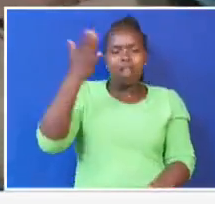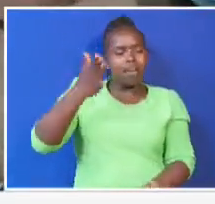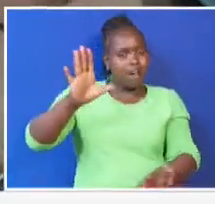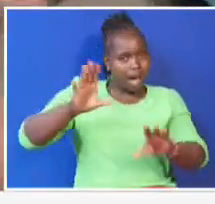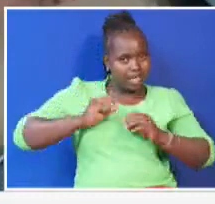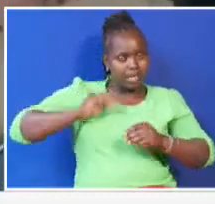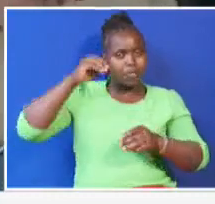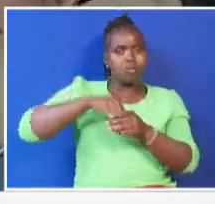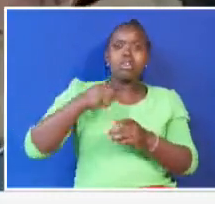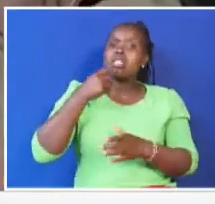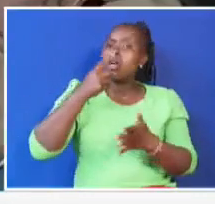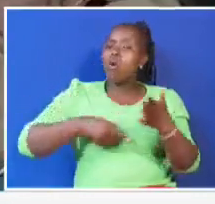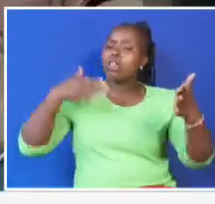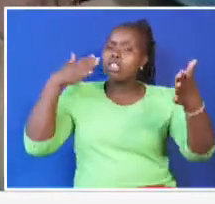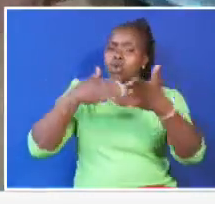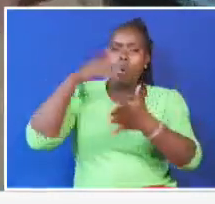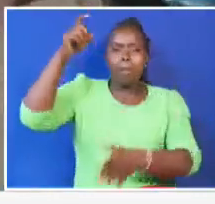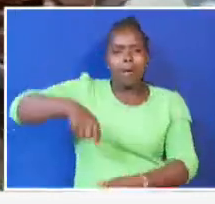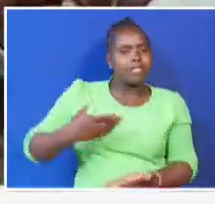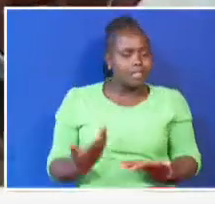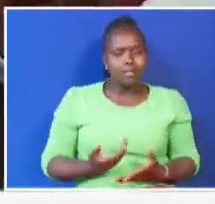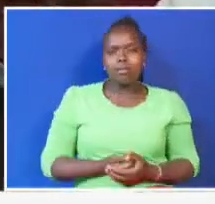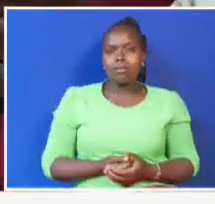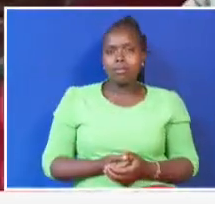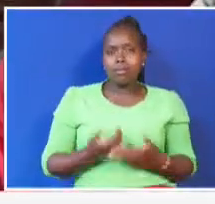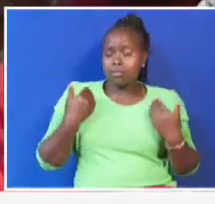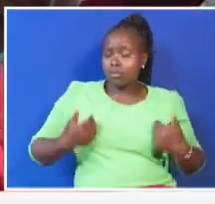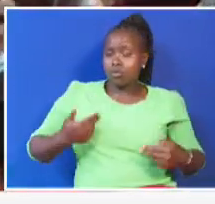uchaguzi, tumesema isimamishwe.